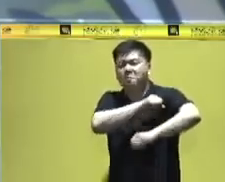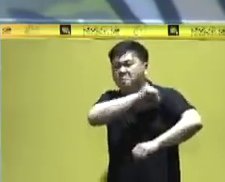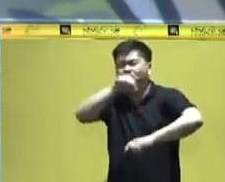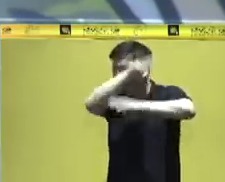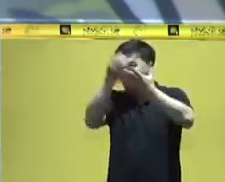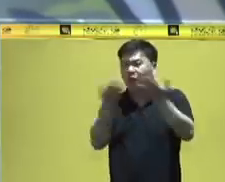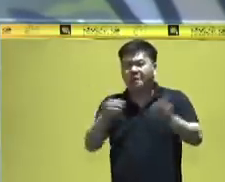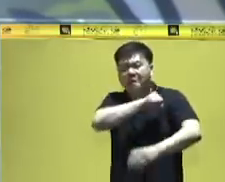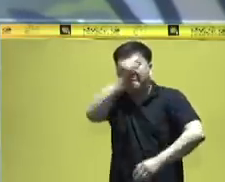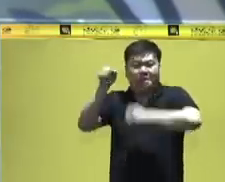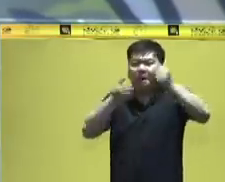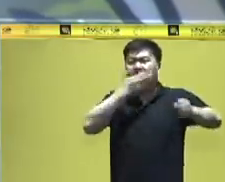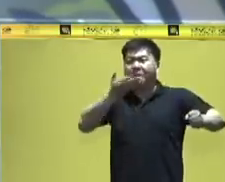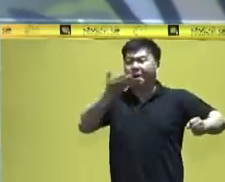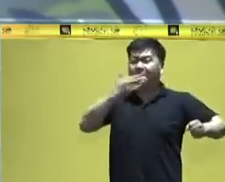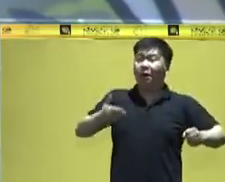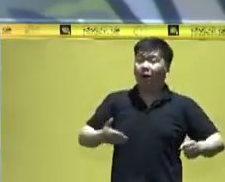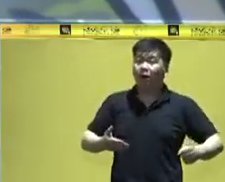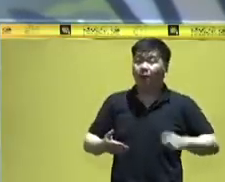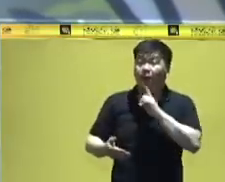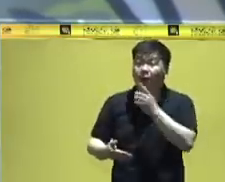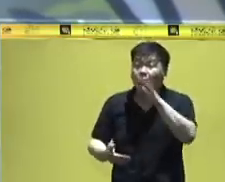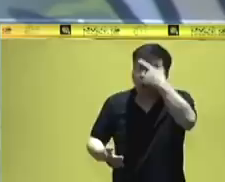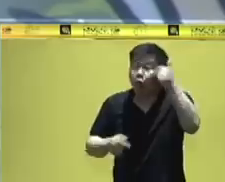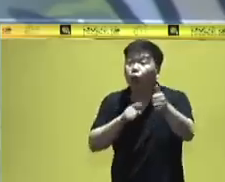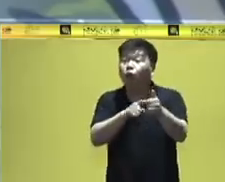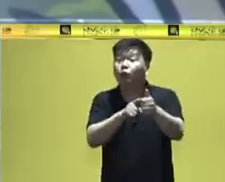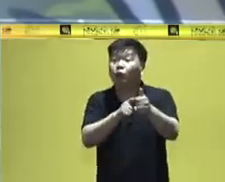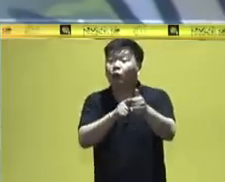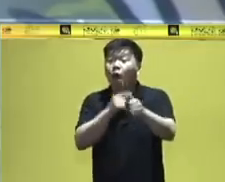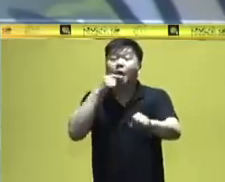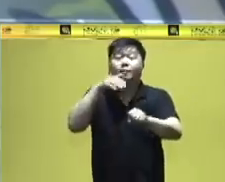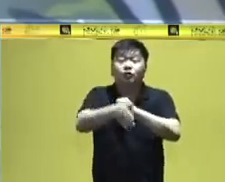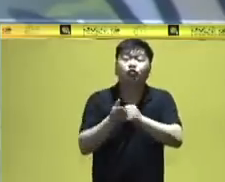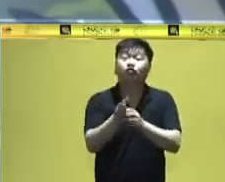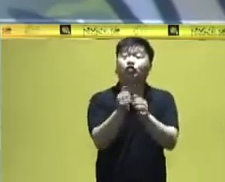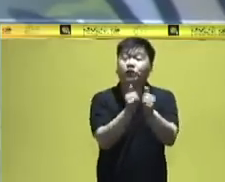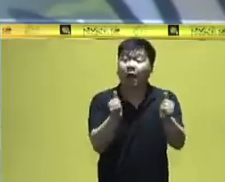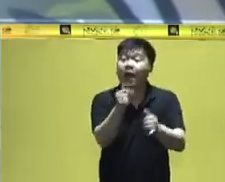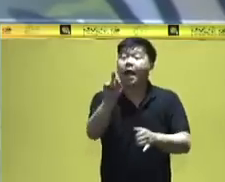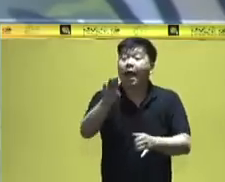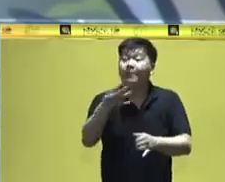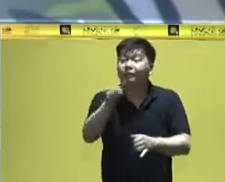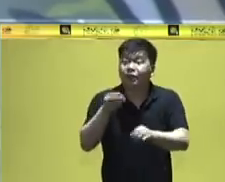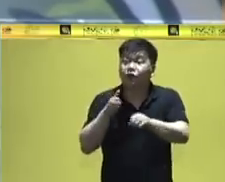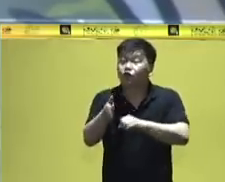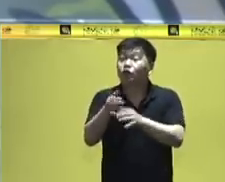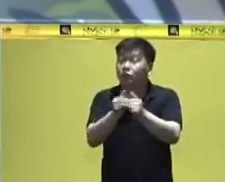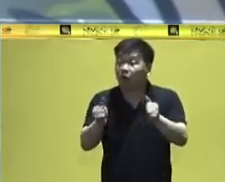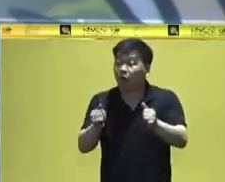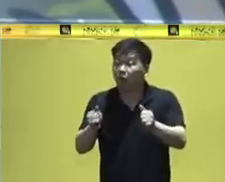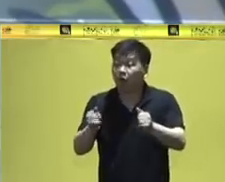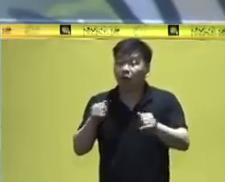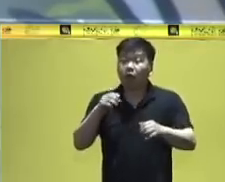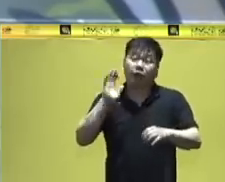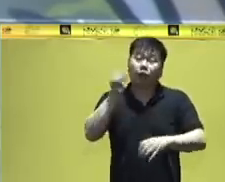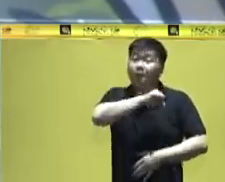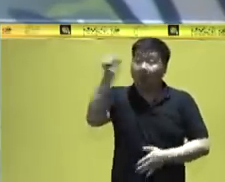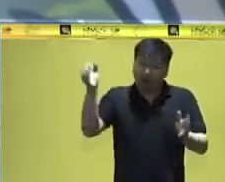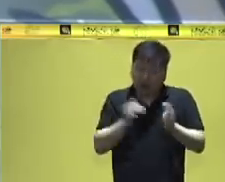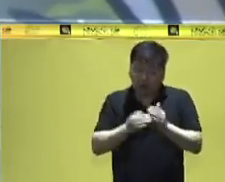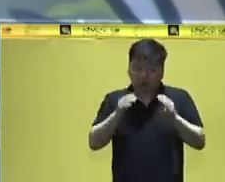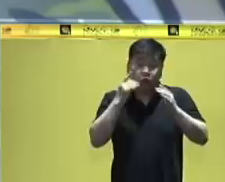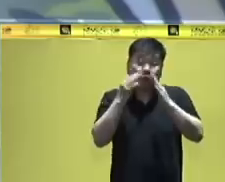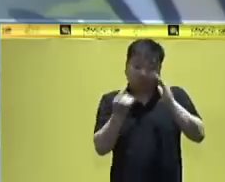생각했잖아요. 근데 노무현 대통령은 합리주의자예요. 또 민주주의자예요. 그러니까 자기가 청와대에 들어와 보니까 자기가 할 수 있는 일이라는 것은